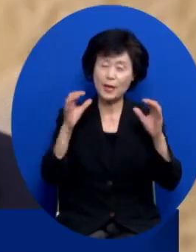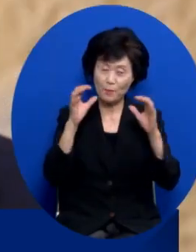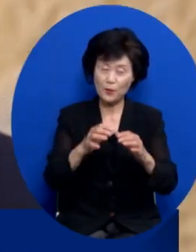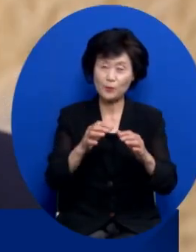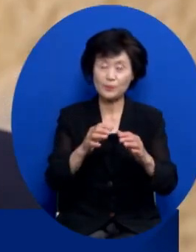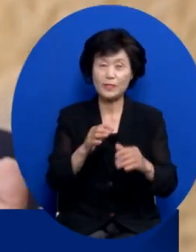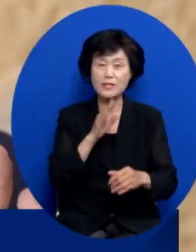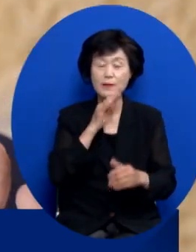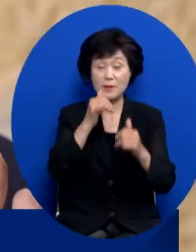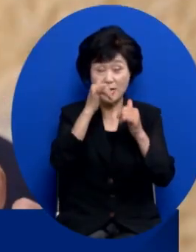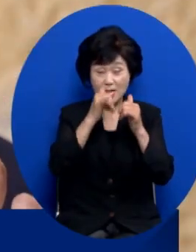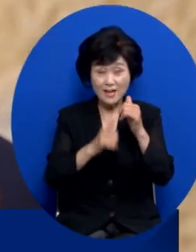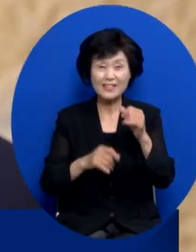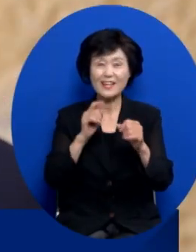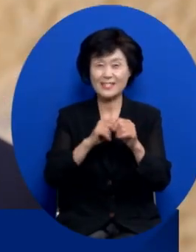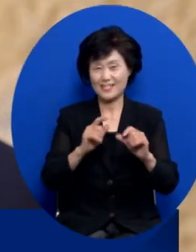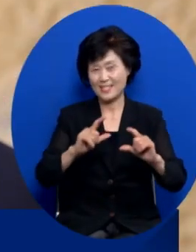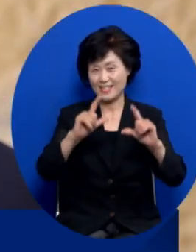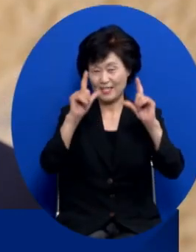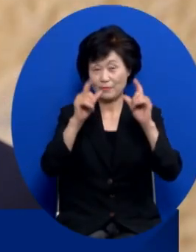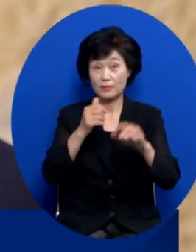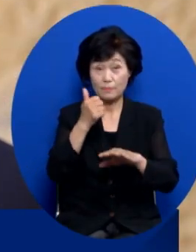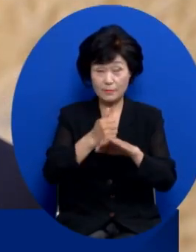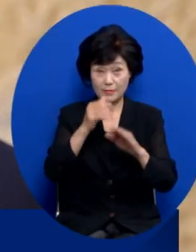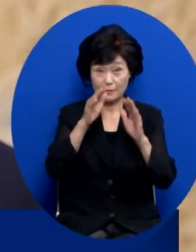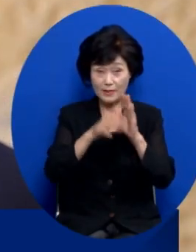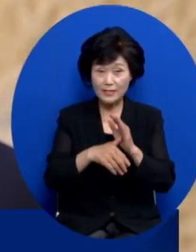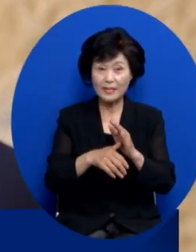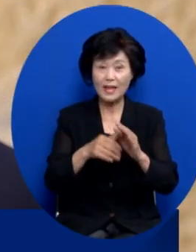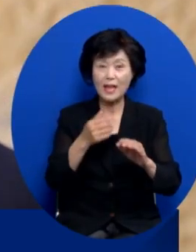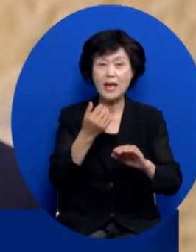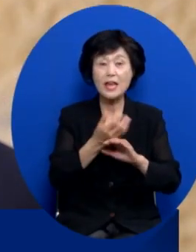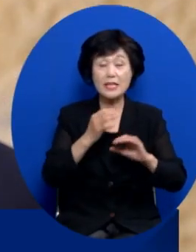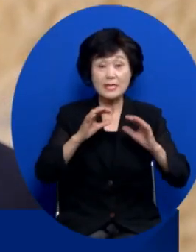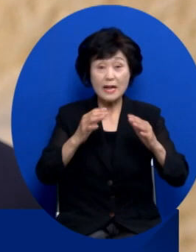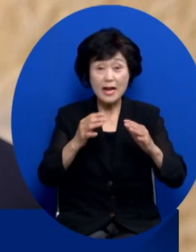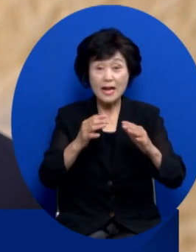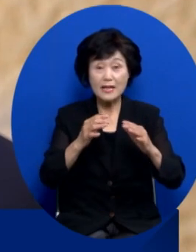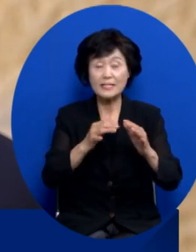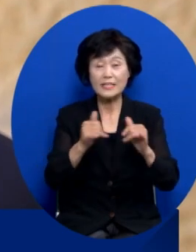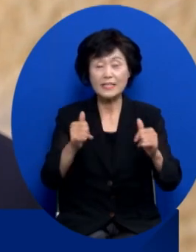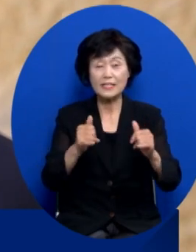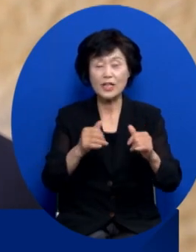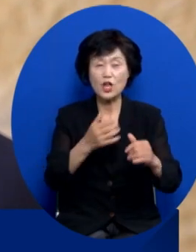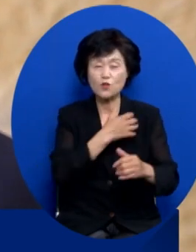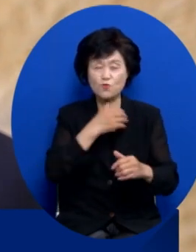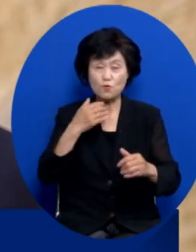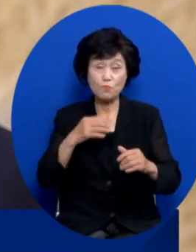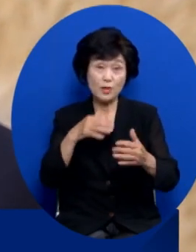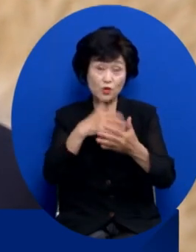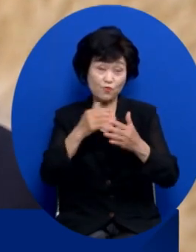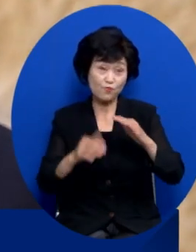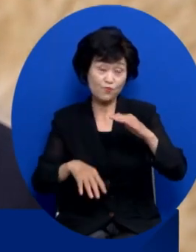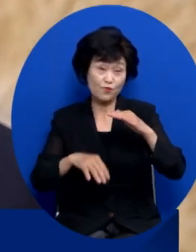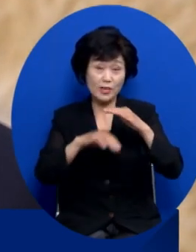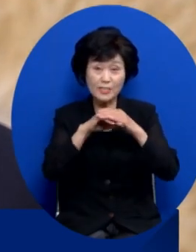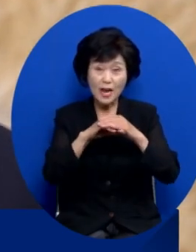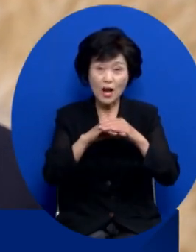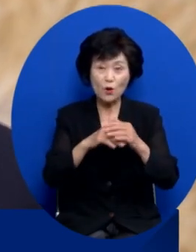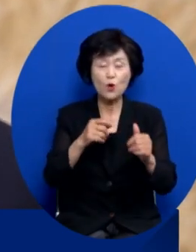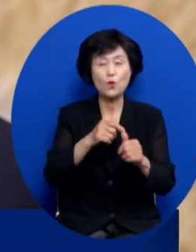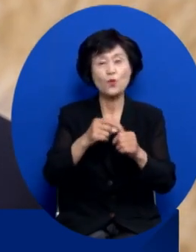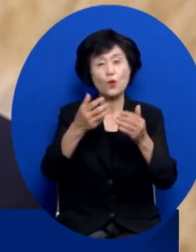day. 마지막 시대에 그 이방인들의 충만한 수가 이렇게 차고 이것이 이제 온 이스라엘이 구원을 받으리라